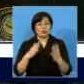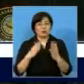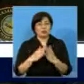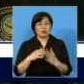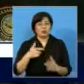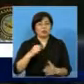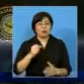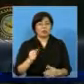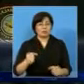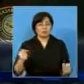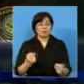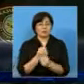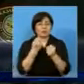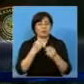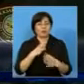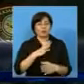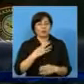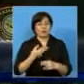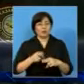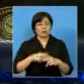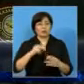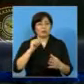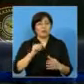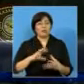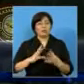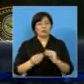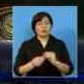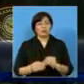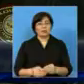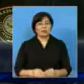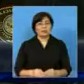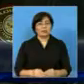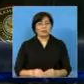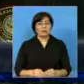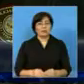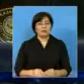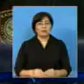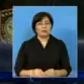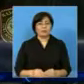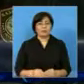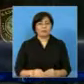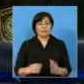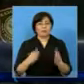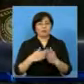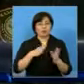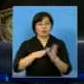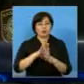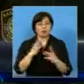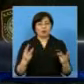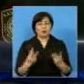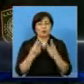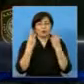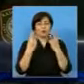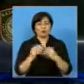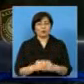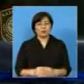баллонының жарылуы. Бұл салдарынан тұрғын үй толығымен өртенді, бұзылып